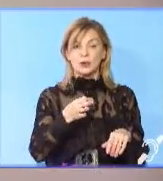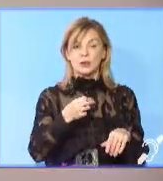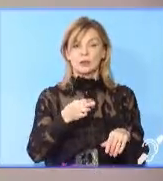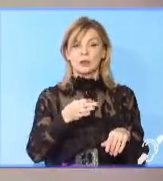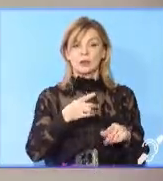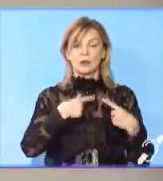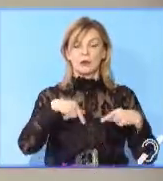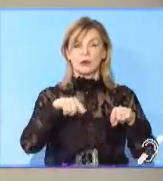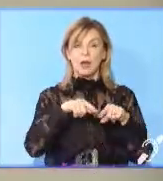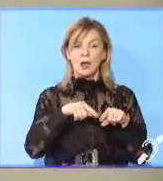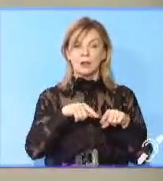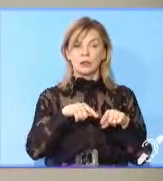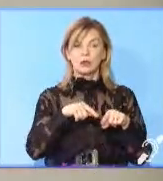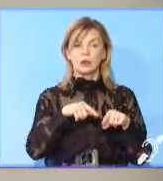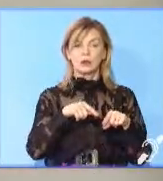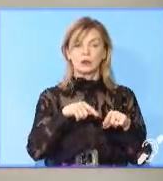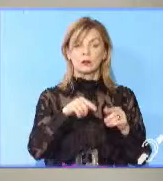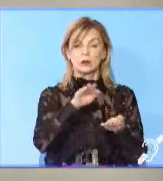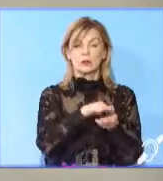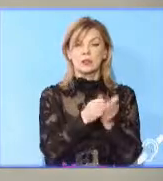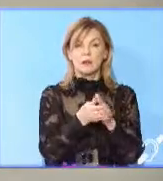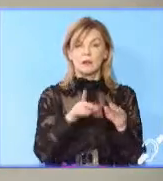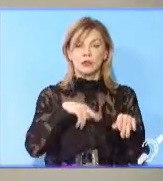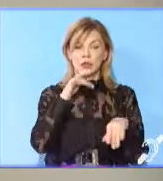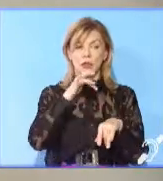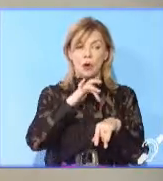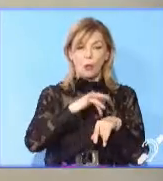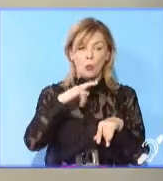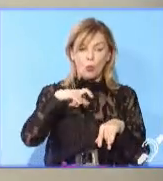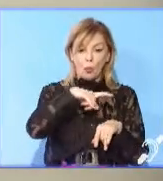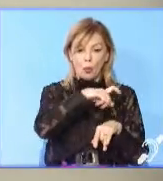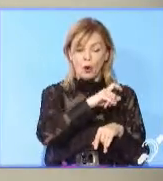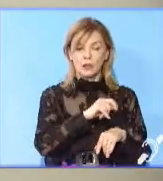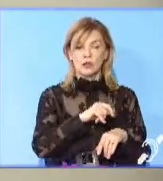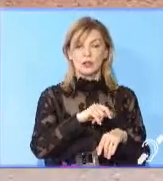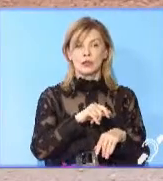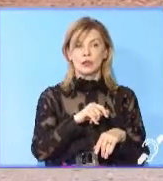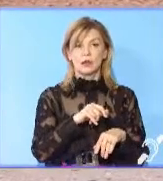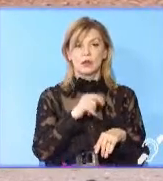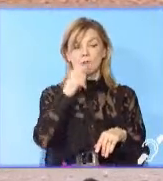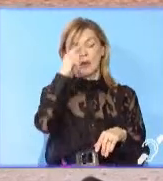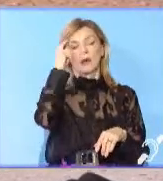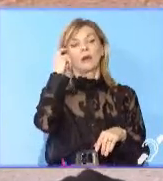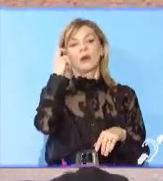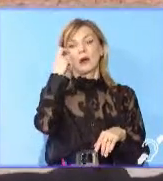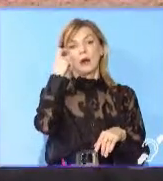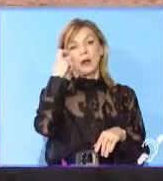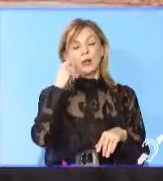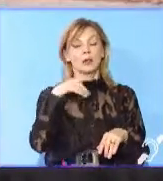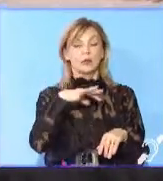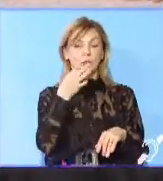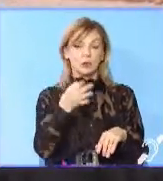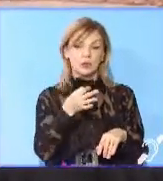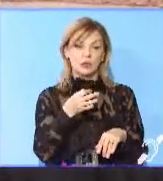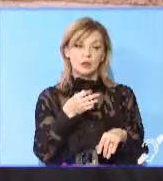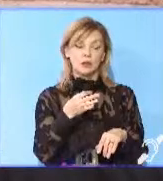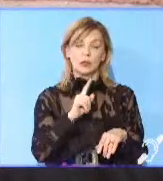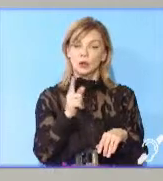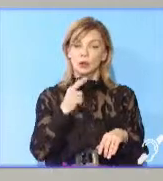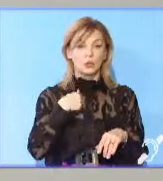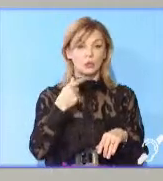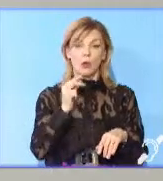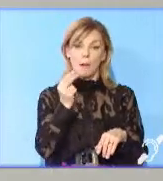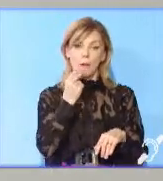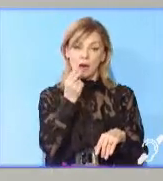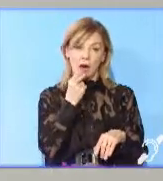de la clasa 7-a guance în sandvișuri. Și tu l-ai mâncat și a zis că nu, l-am în ghiozdan. Și azi, fata a fost să lănce